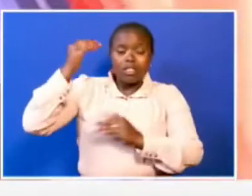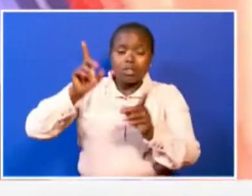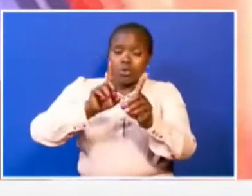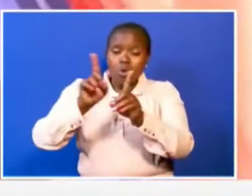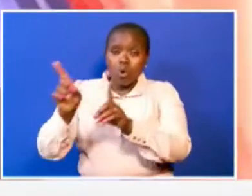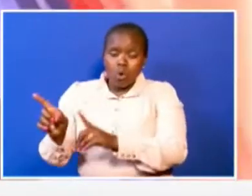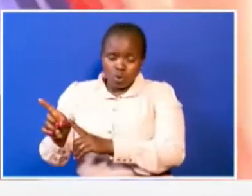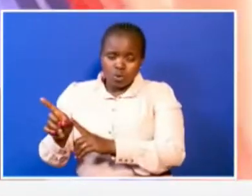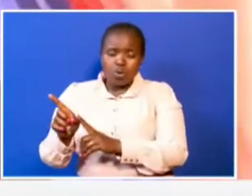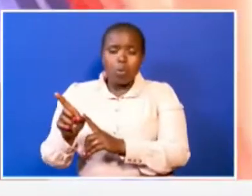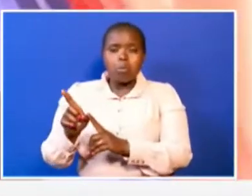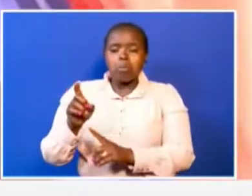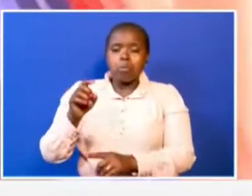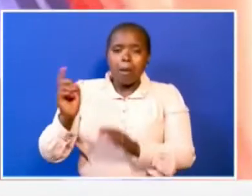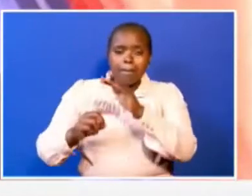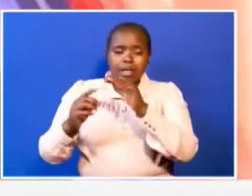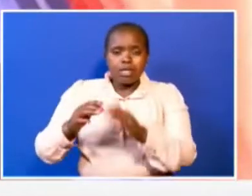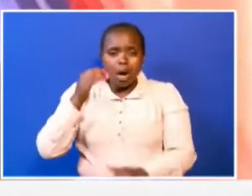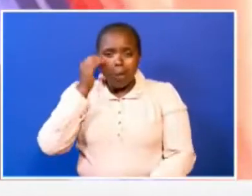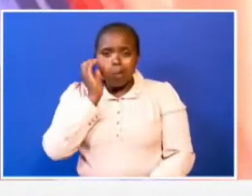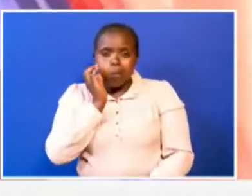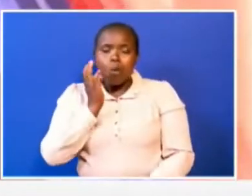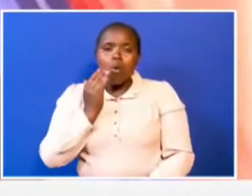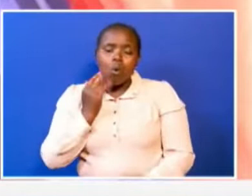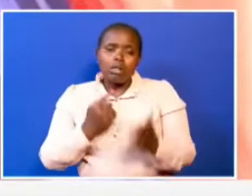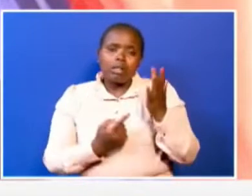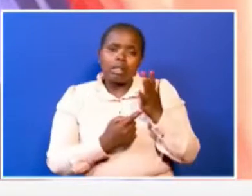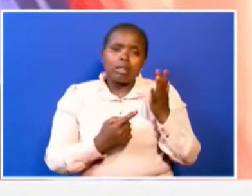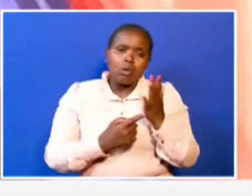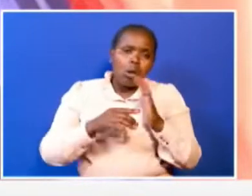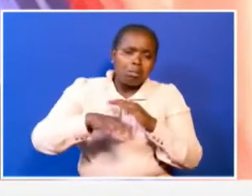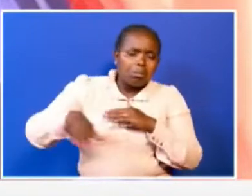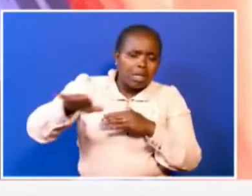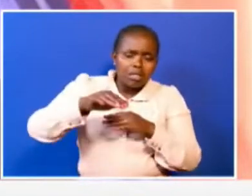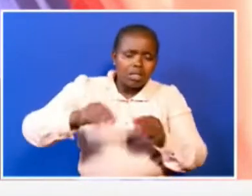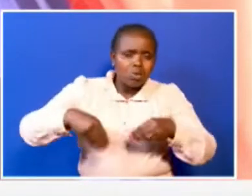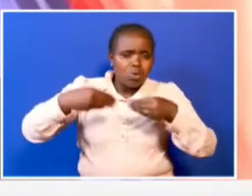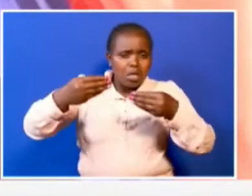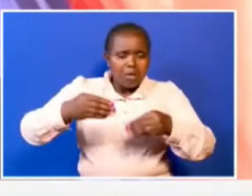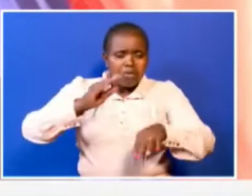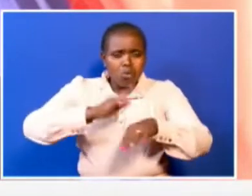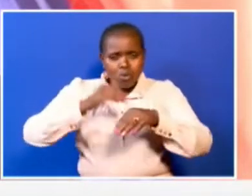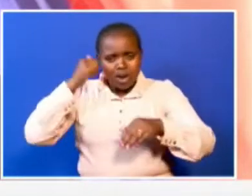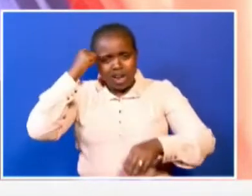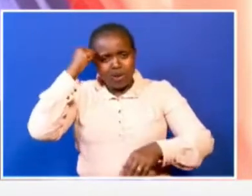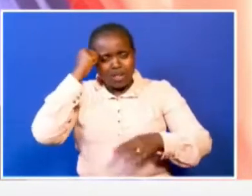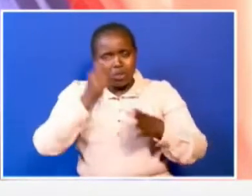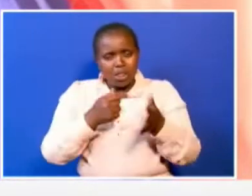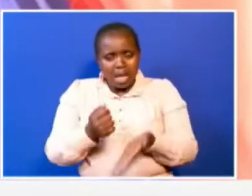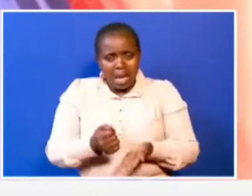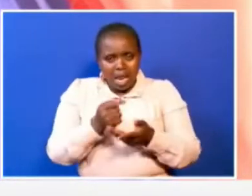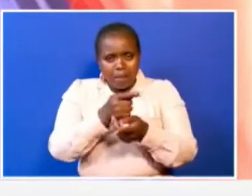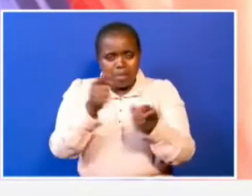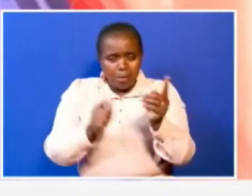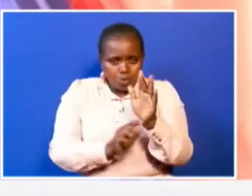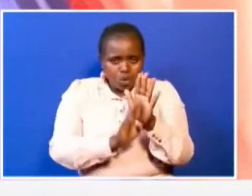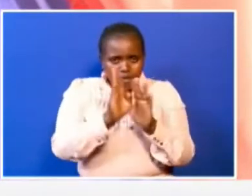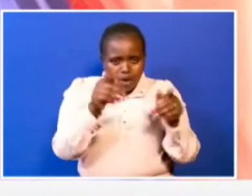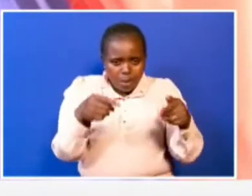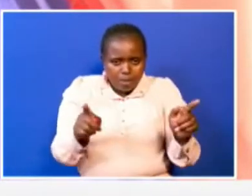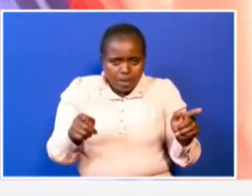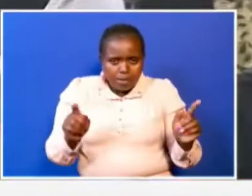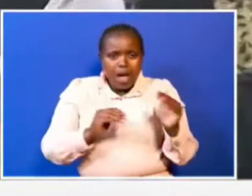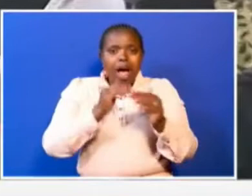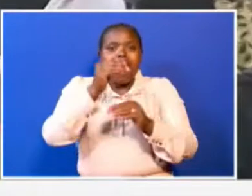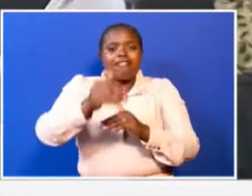huo, Magoha amevitaka vyuo vya kiufundi kujitahidi kuwapa mafunzo yanayostahili wanafunzi ili kuwa tayari kujiendeleza mara moja baada